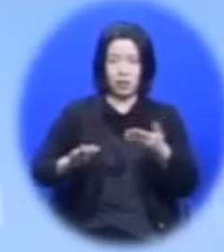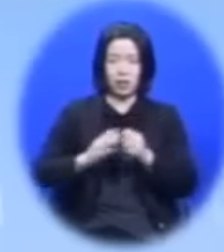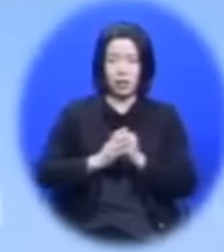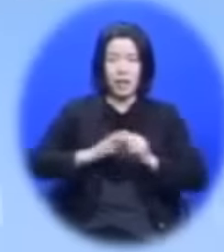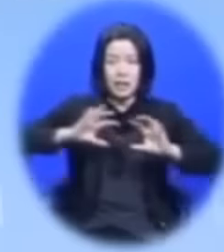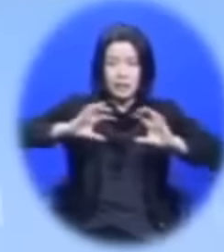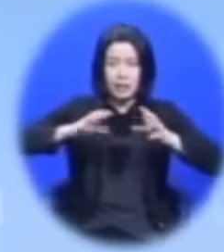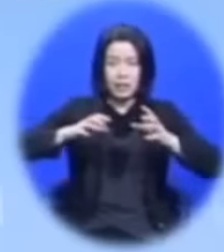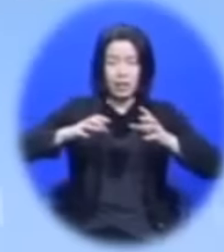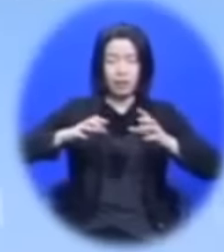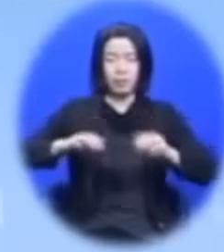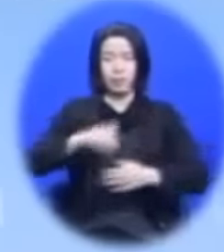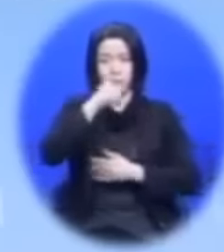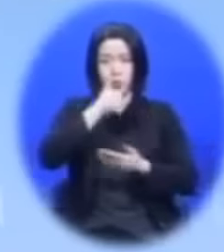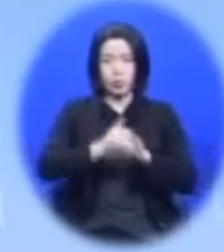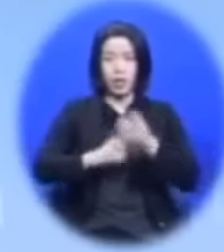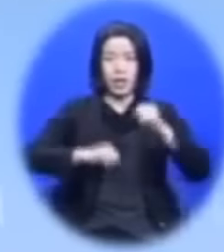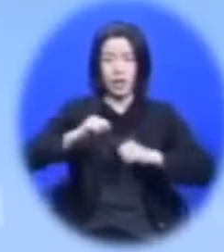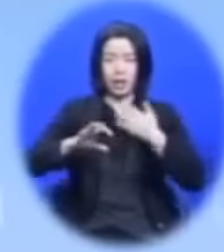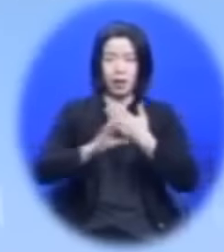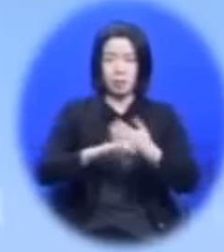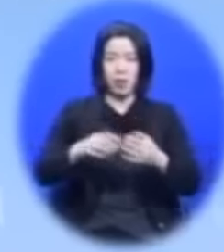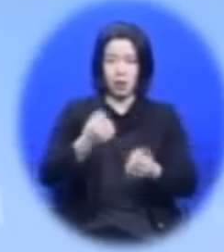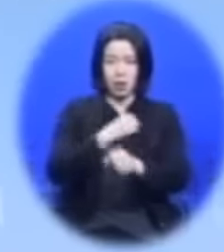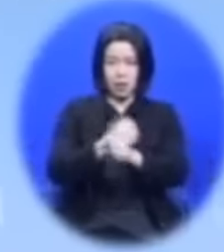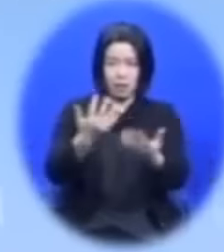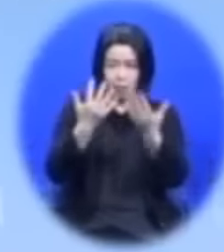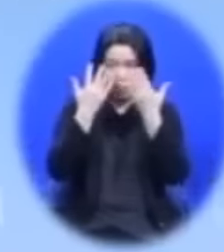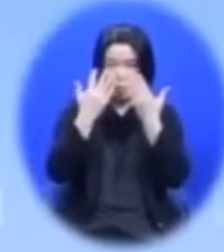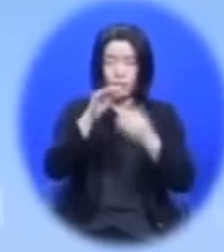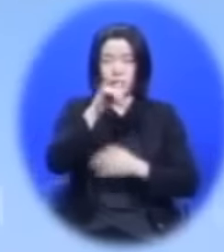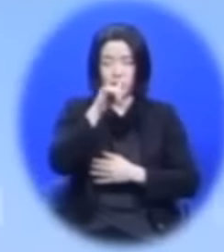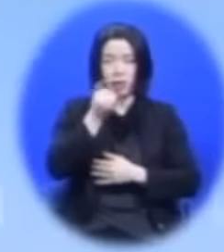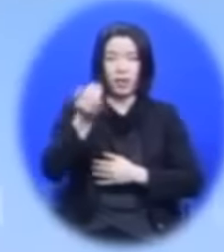세상은 죄를 지으면 감옥에 가둡니다. 그러나